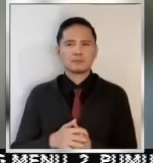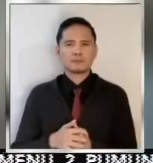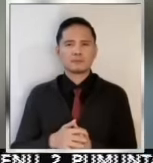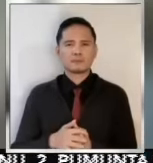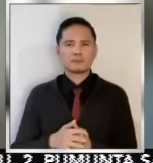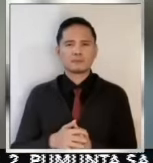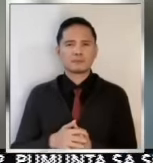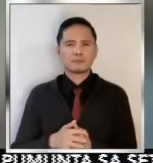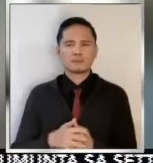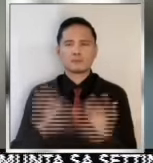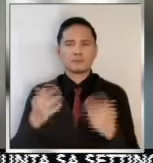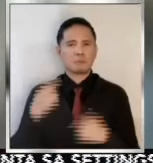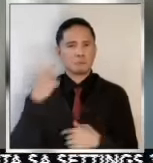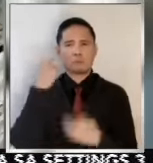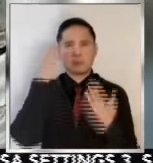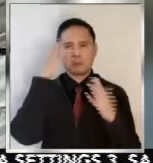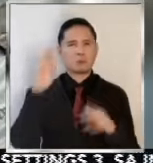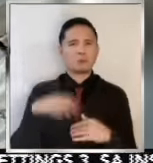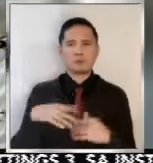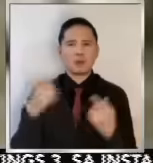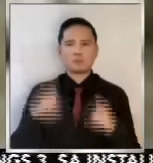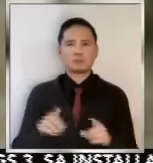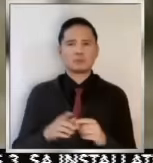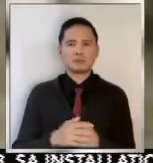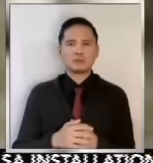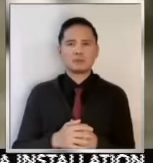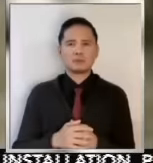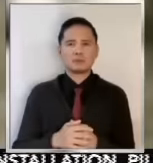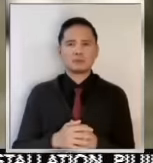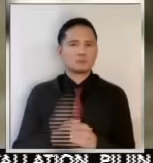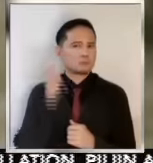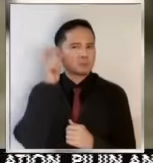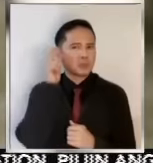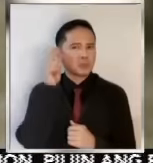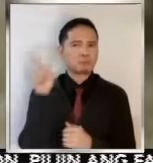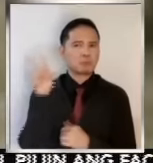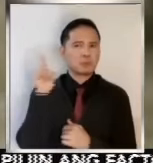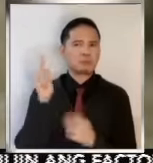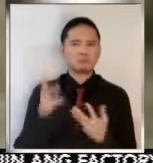yata. Putok, tatlong putok. Tapos,